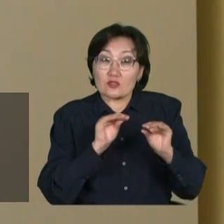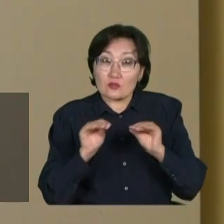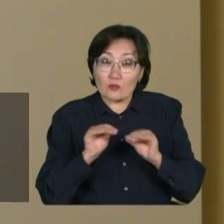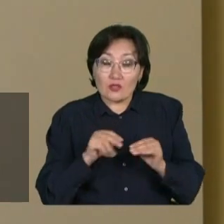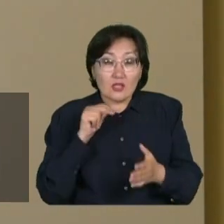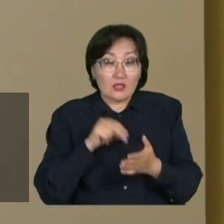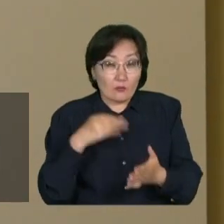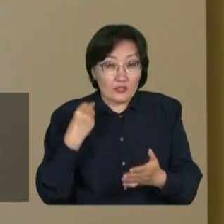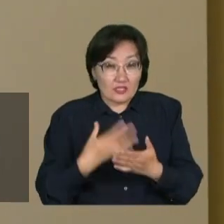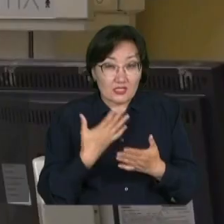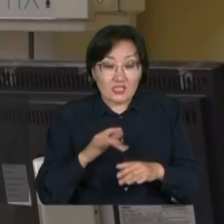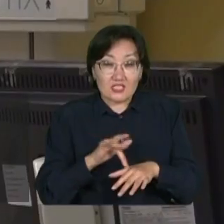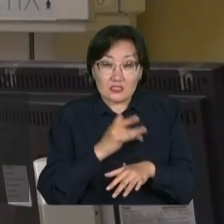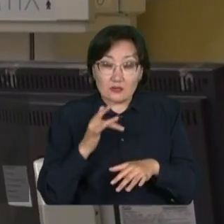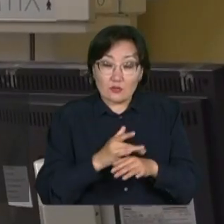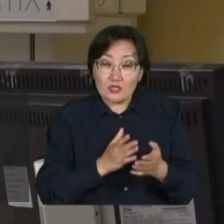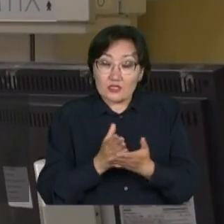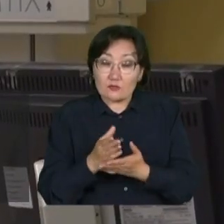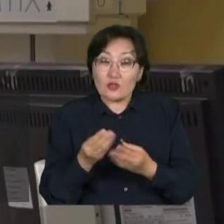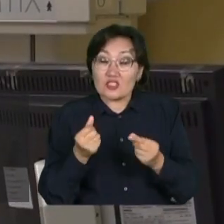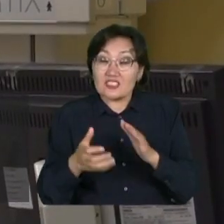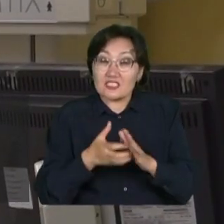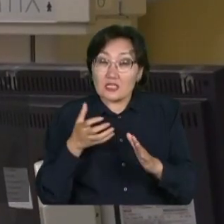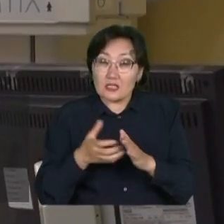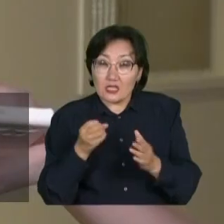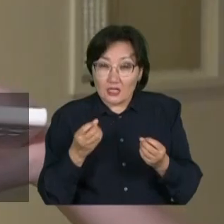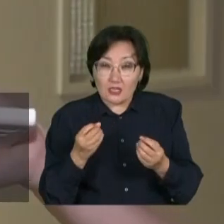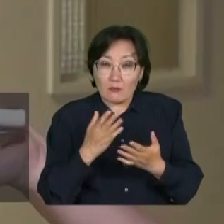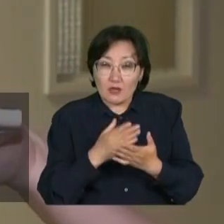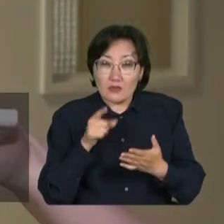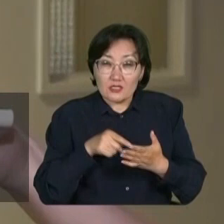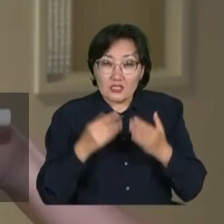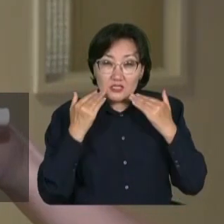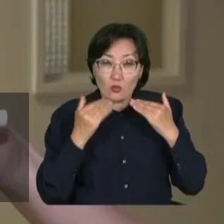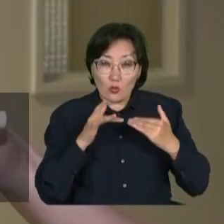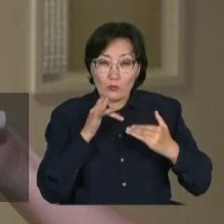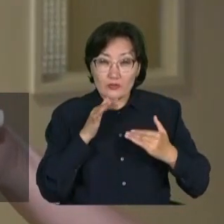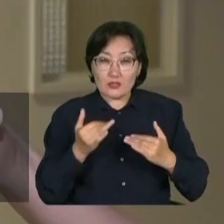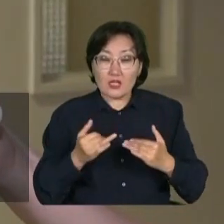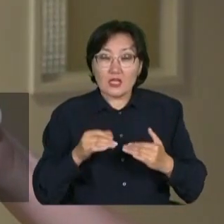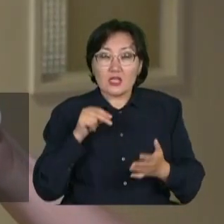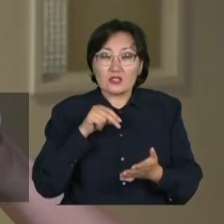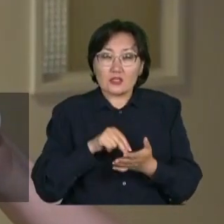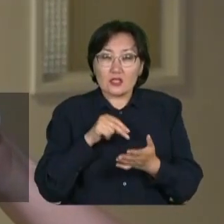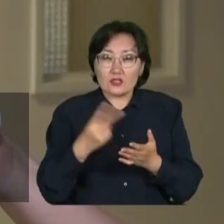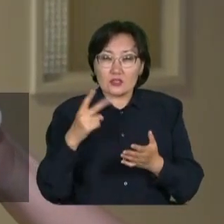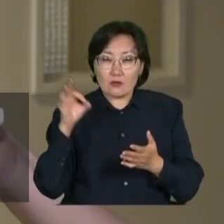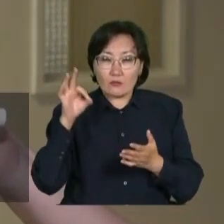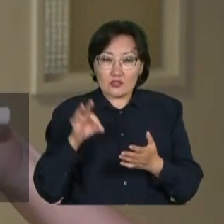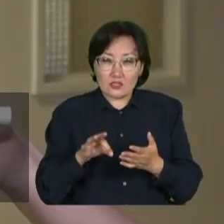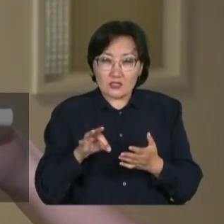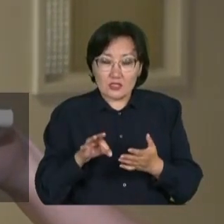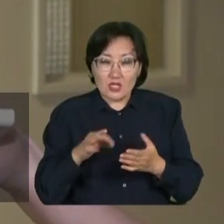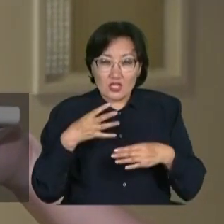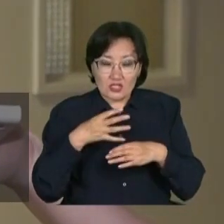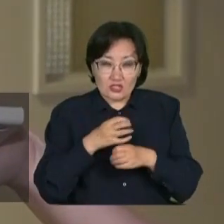құны шарықтаған қызмет. Салаға қаржының жетіспеуі тағы бар. Соңғы уақытта мынау тарифті 20%-ға кесу